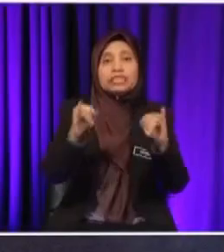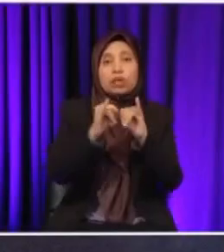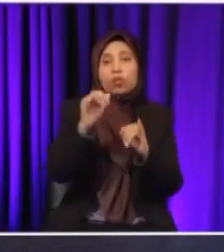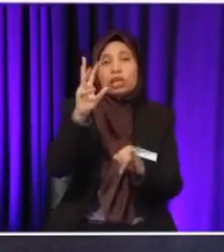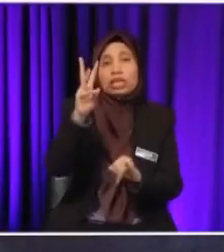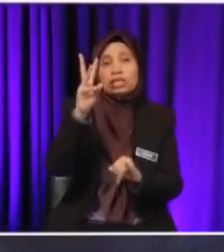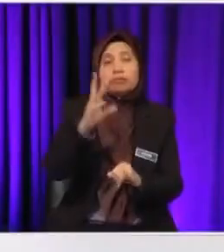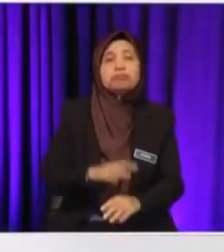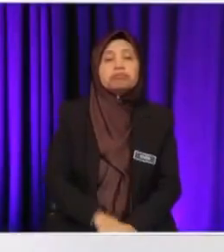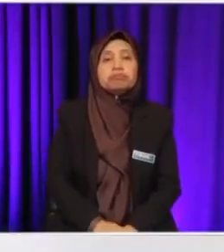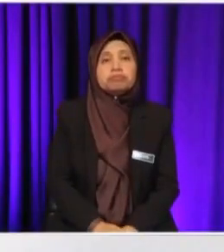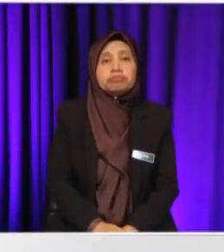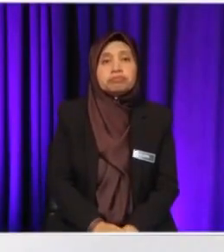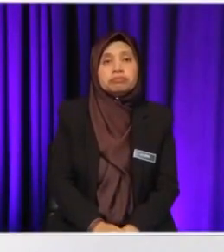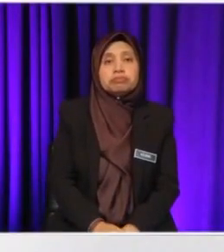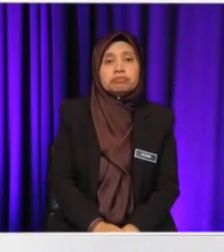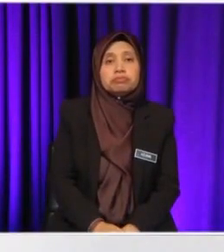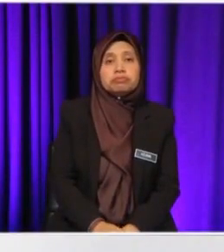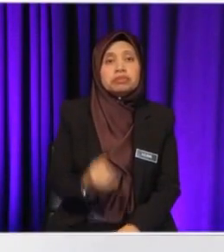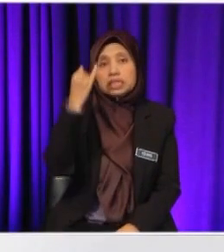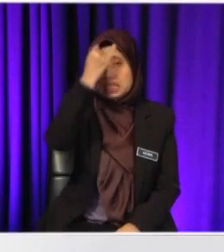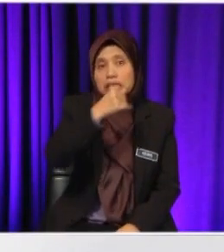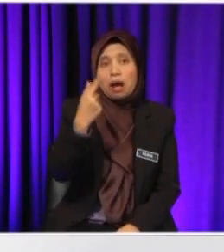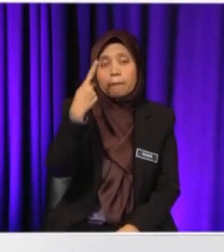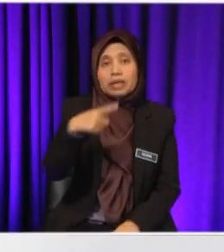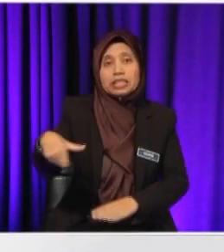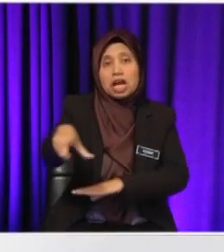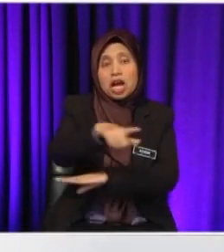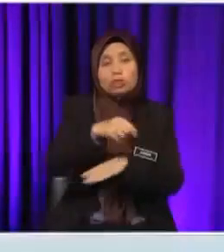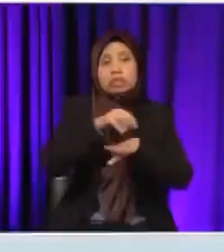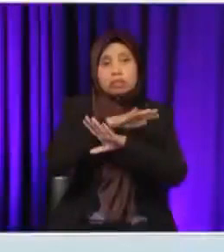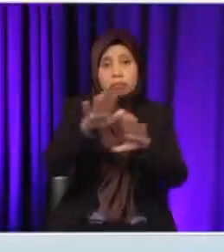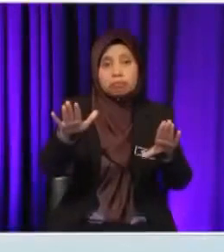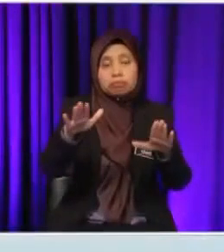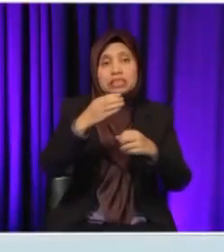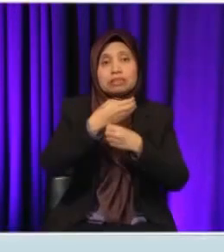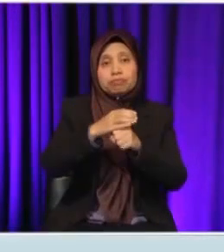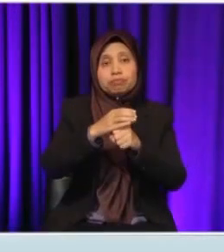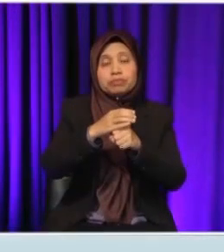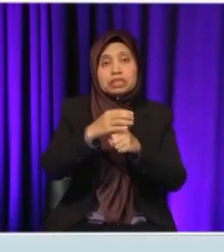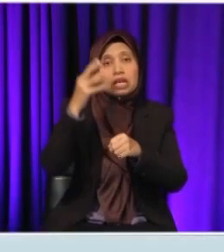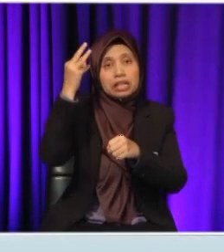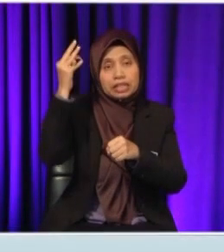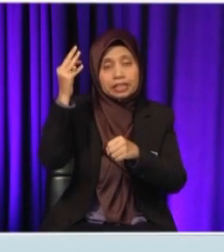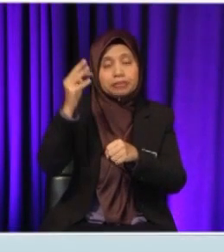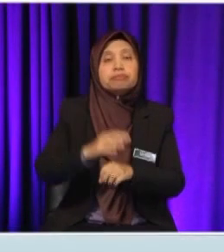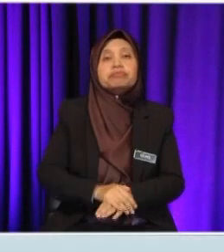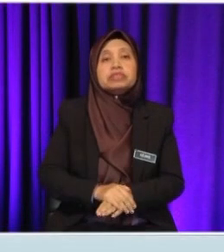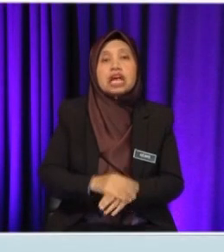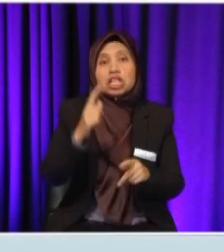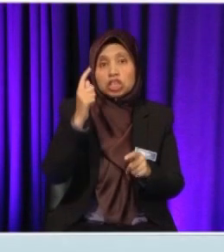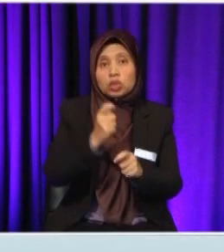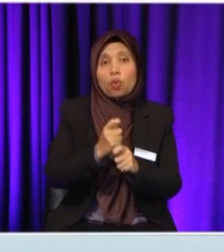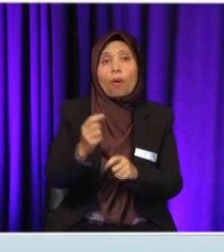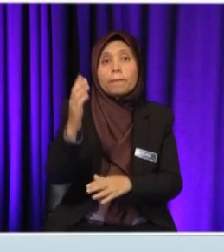ke-6. Okey. Indah pandangan laut terbentang, mencipta memori, menggamit kenangan. Teguh